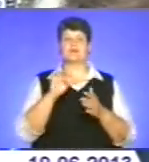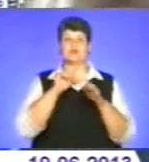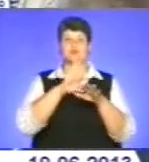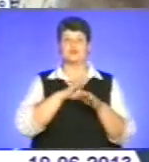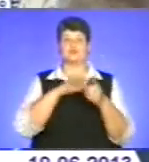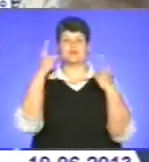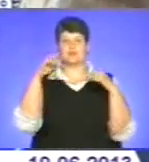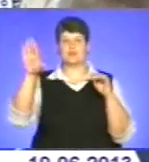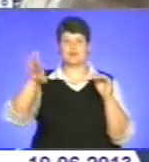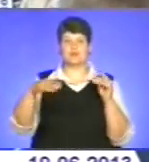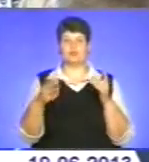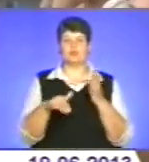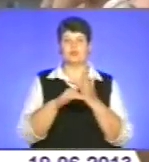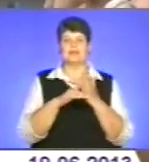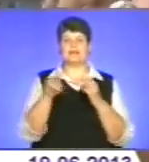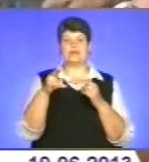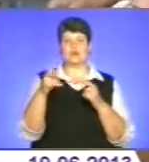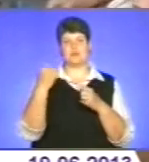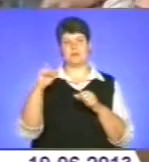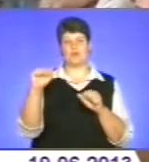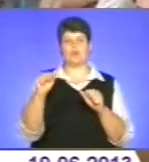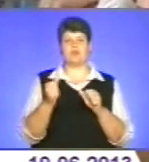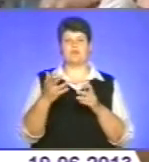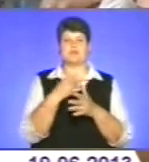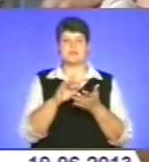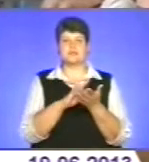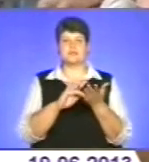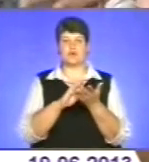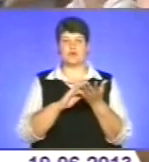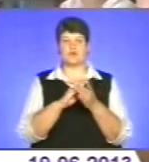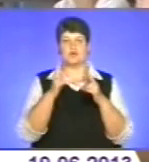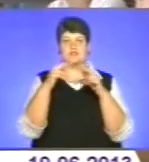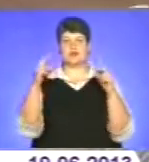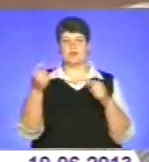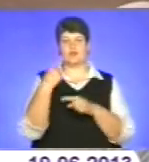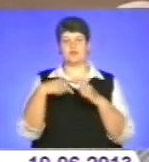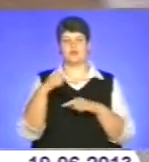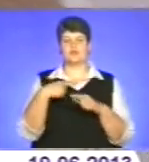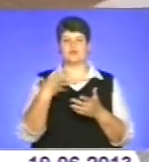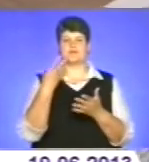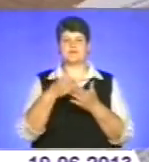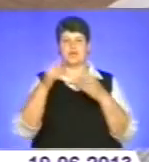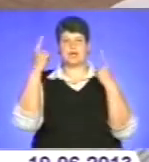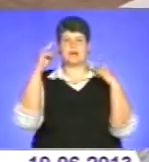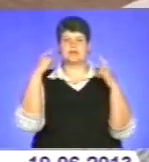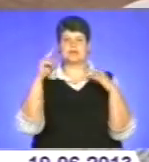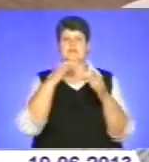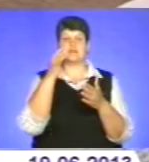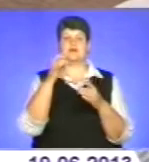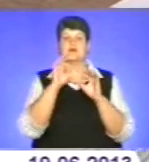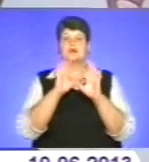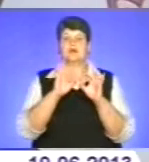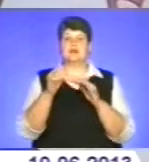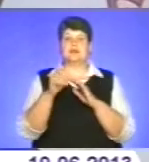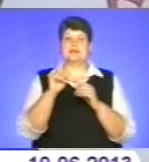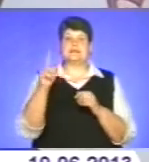діти допомогли літературним героям вийти із зачарованого замку і повернутися в свої казки. відгадували загадки про них